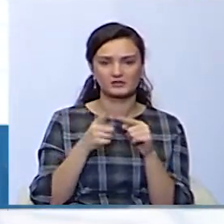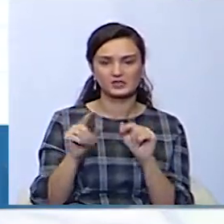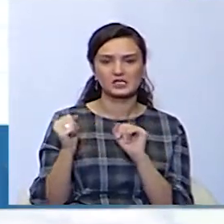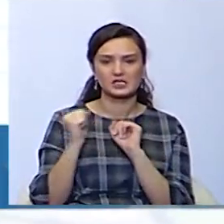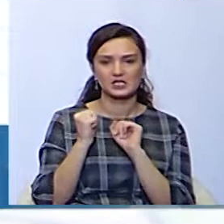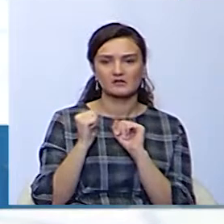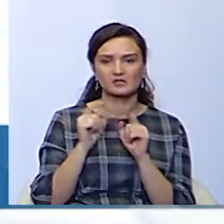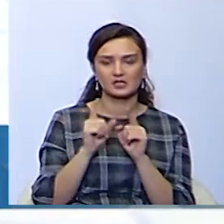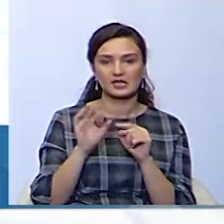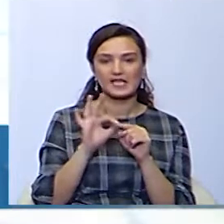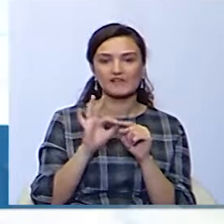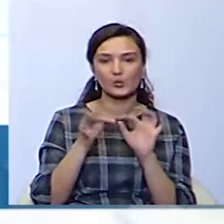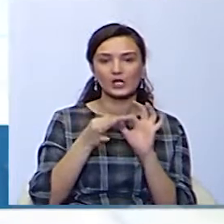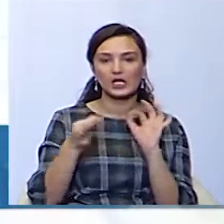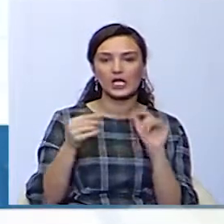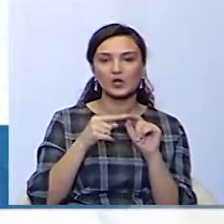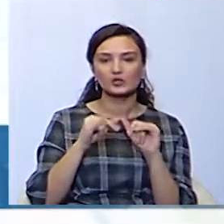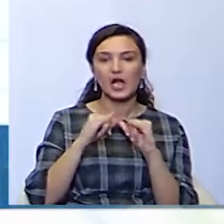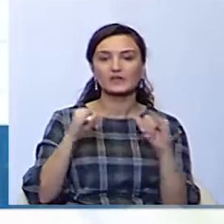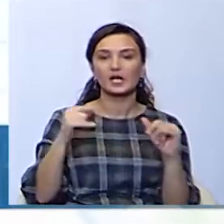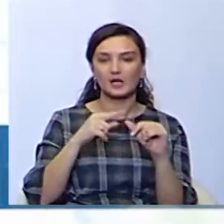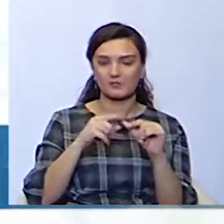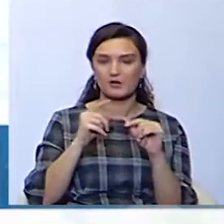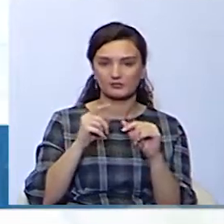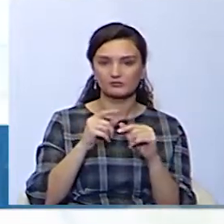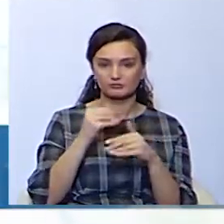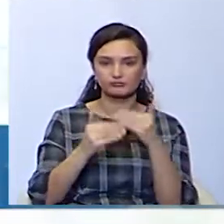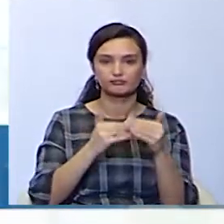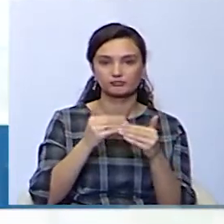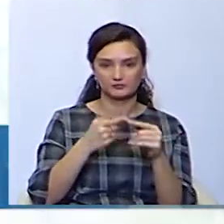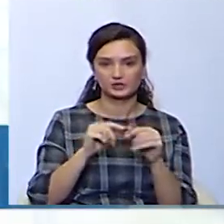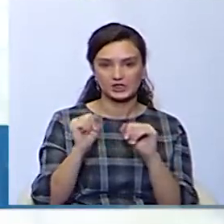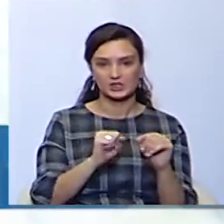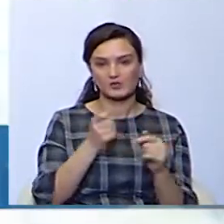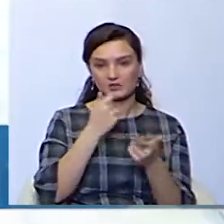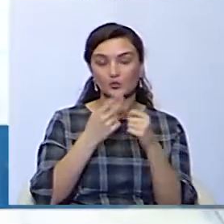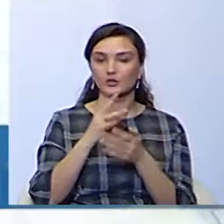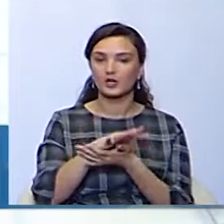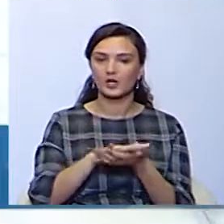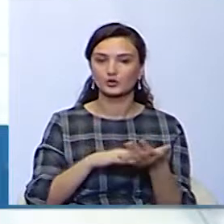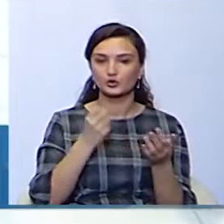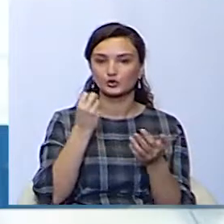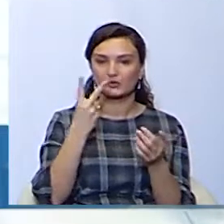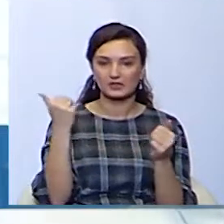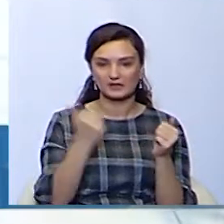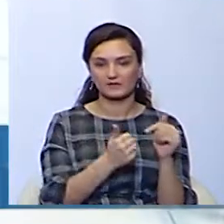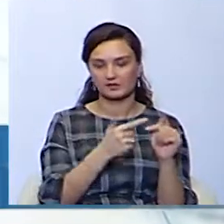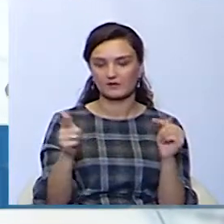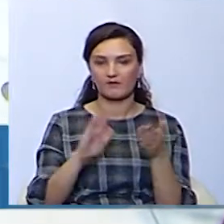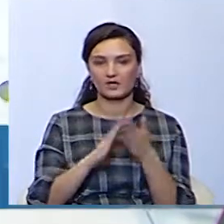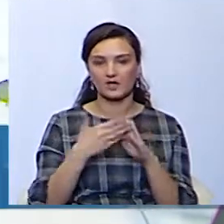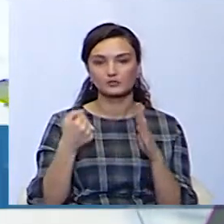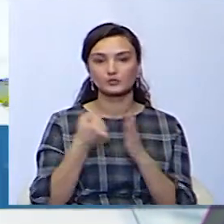იცავს ნერვული ღეროს განვითარების დეფექტებისგან. ეს უკვე დადასტურებულია და ეს უნდა გააგრძელოს აუცილებლად 12 კვირის ვადის